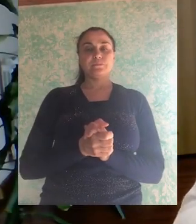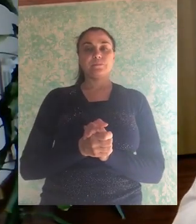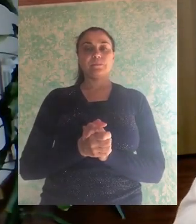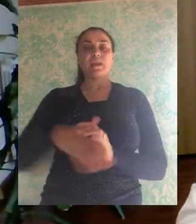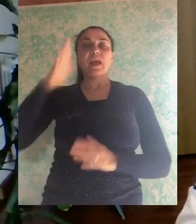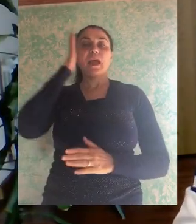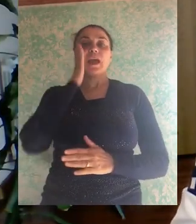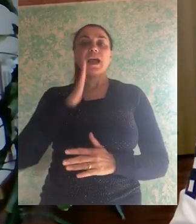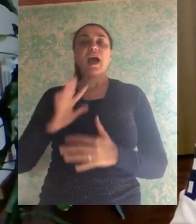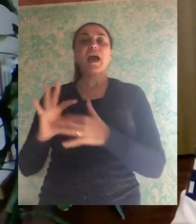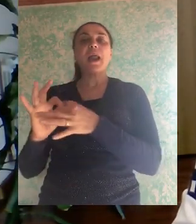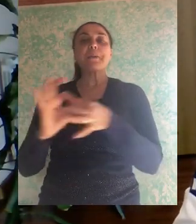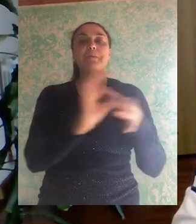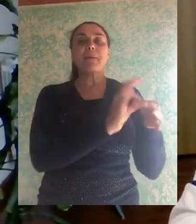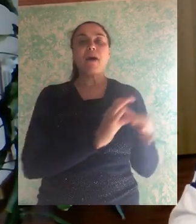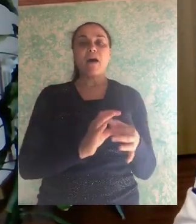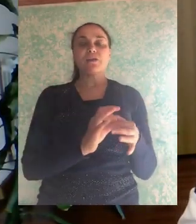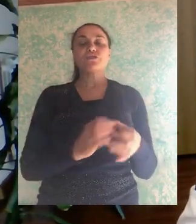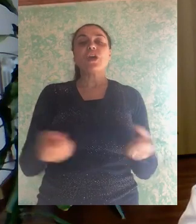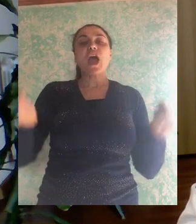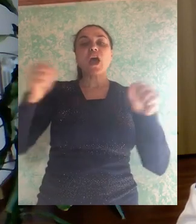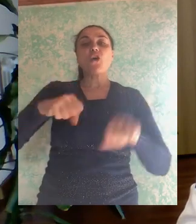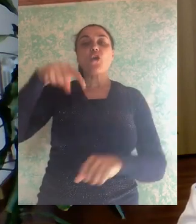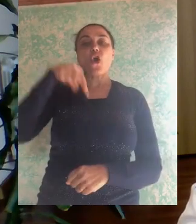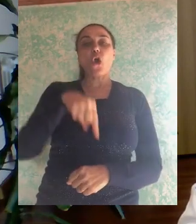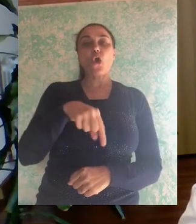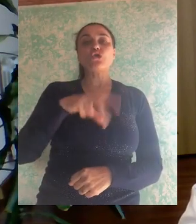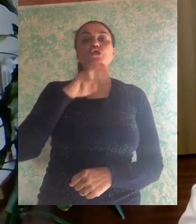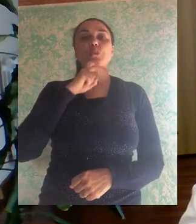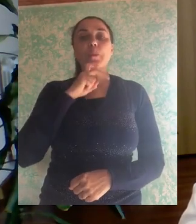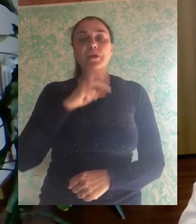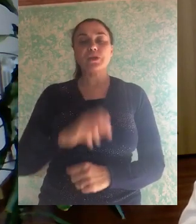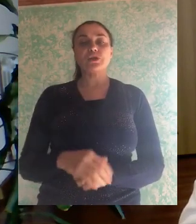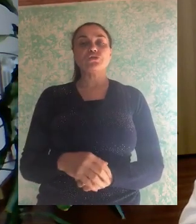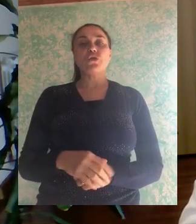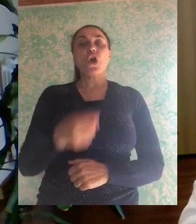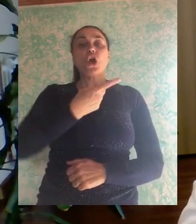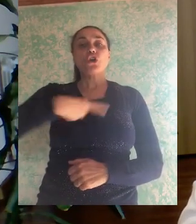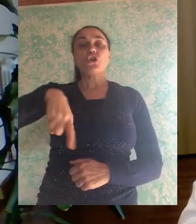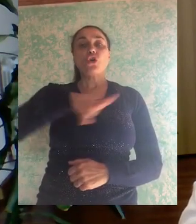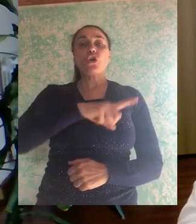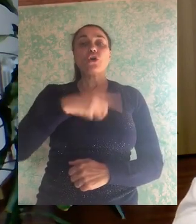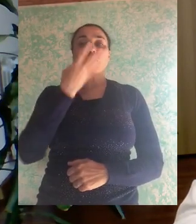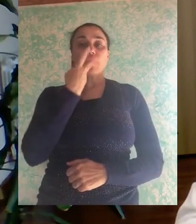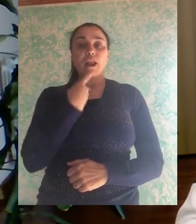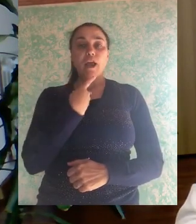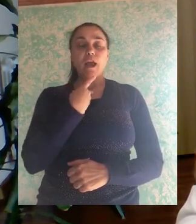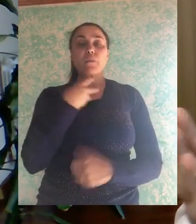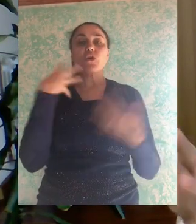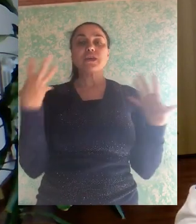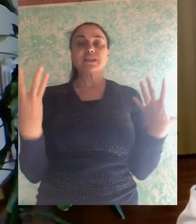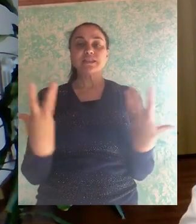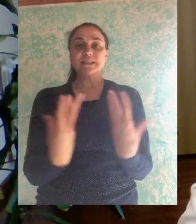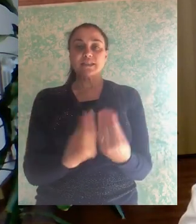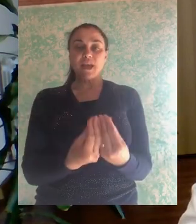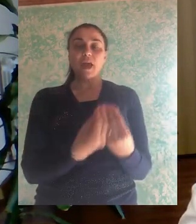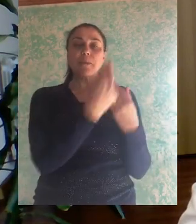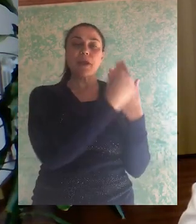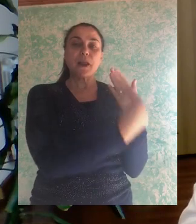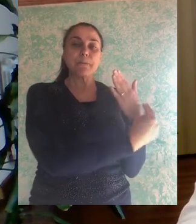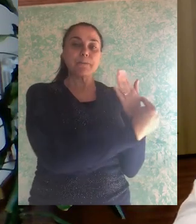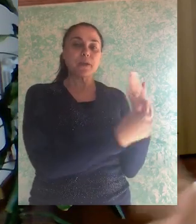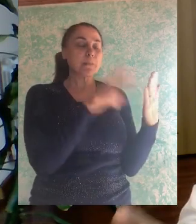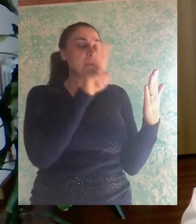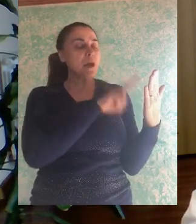cari pace del signore anche oggi pomeriggio vogliamo fermarci un attimo se possiamo